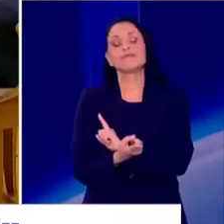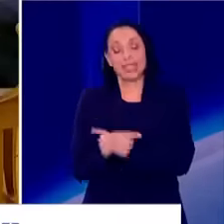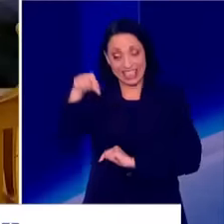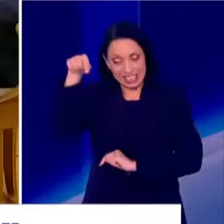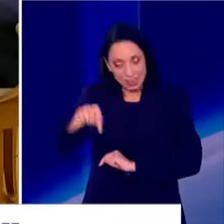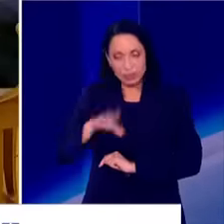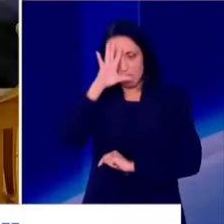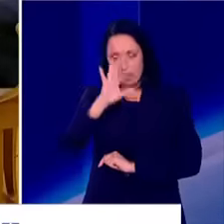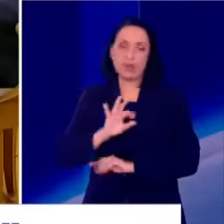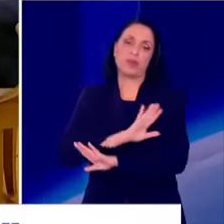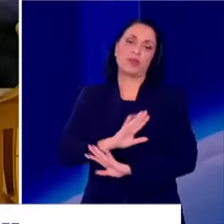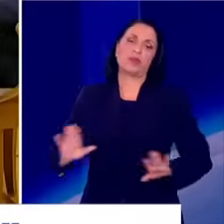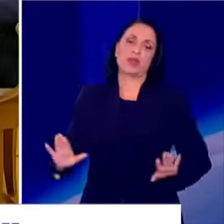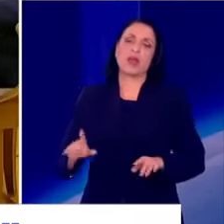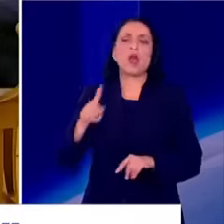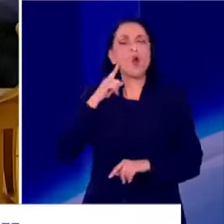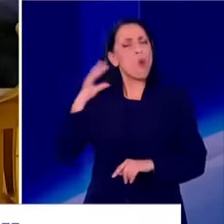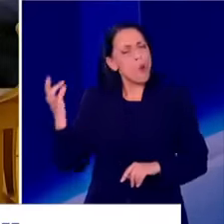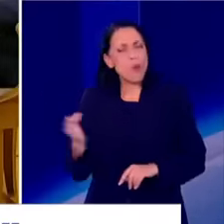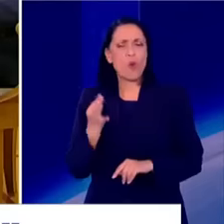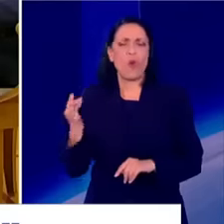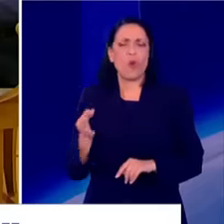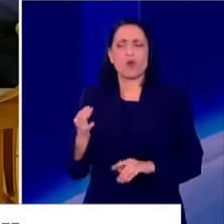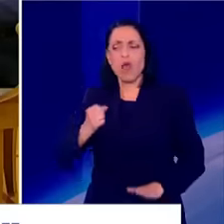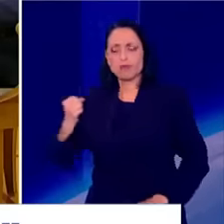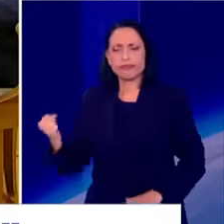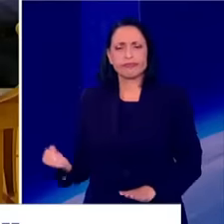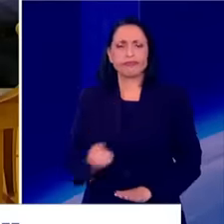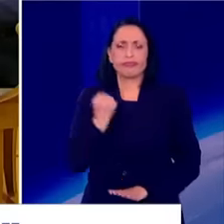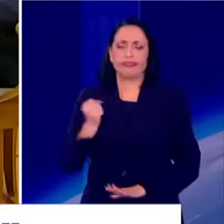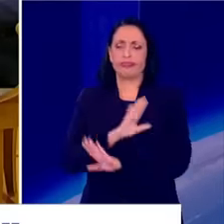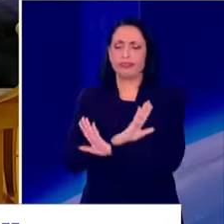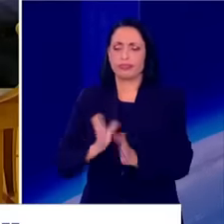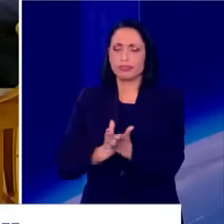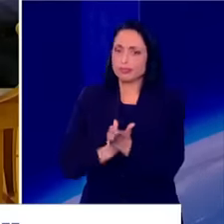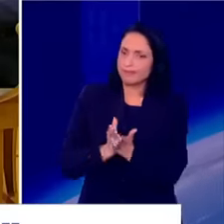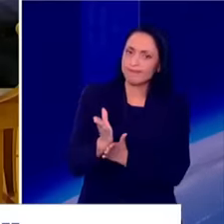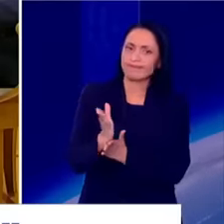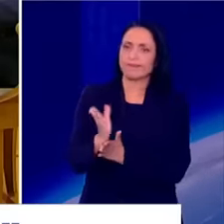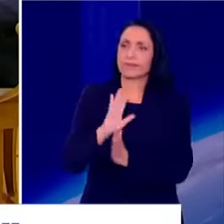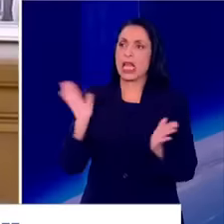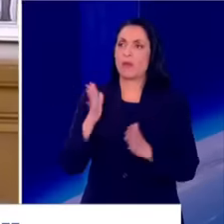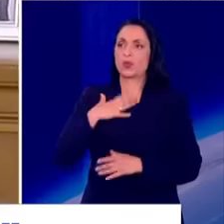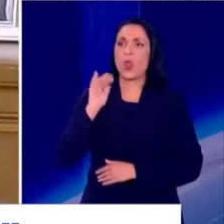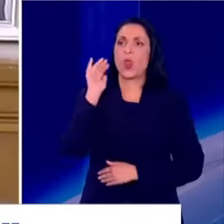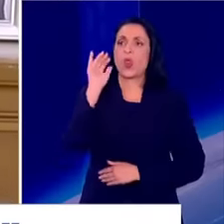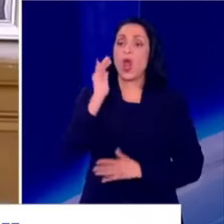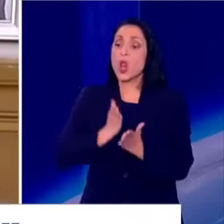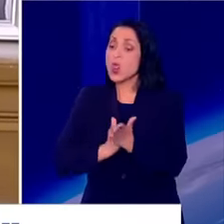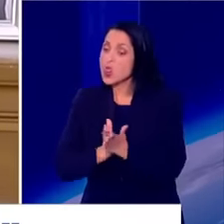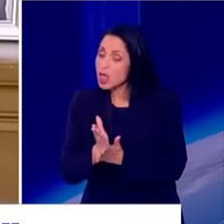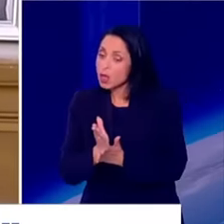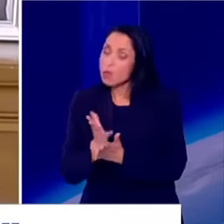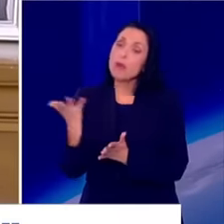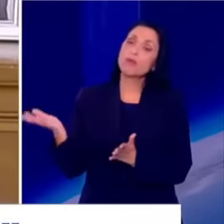και όντως και από αυτής της πλευράς είναι λογικό να είναι αυστηρές οι προϋποθέσεις για να μπορεί κάποιος να ζητήσει το δίκαιο του, αν είναι